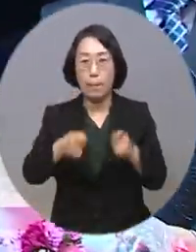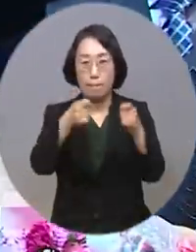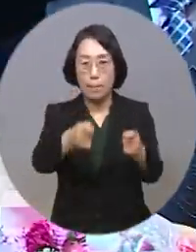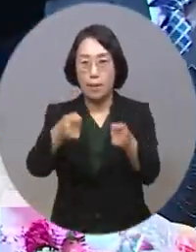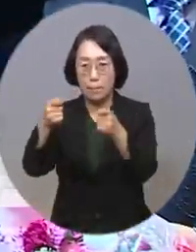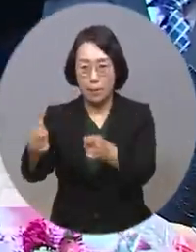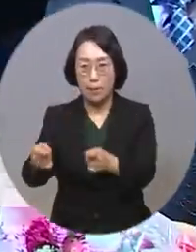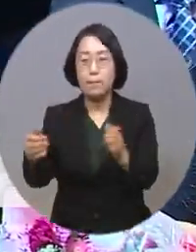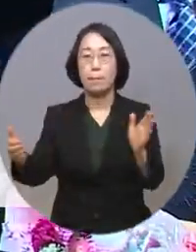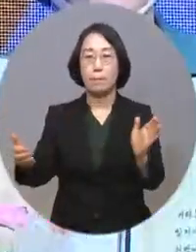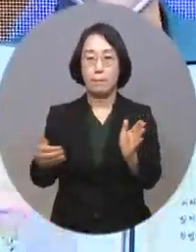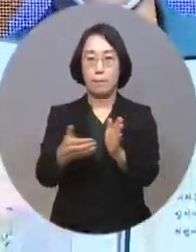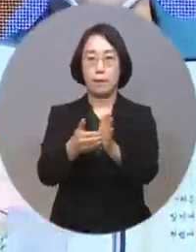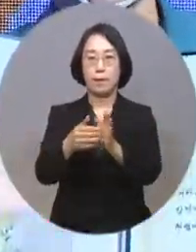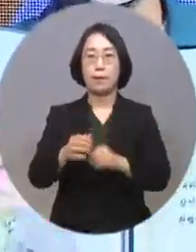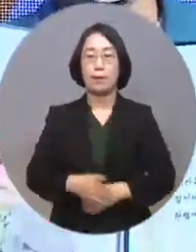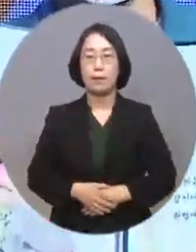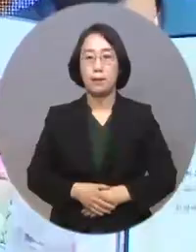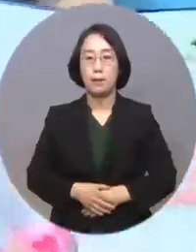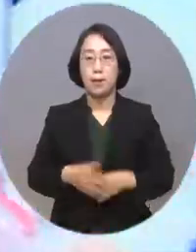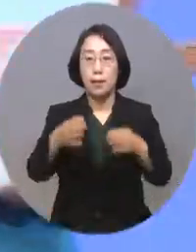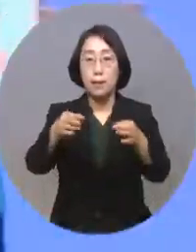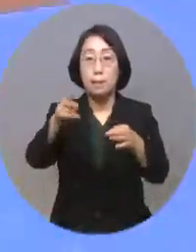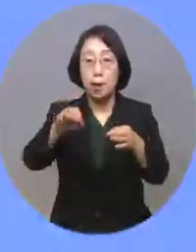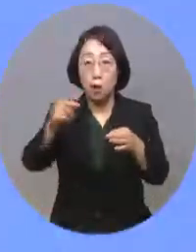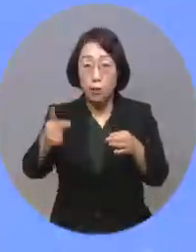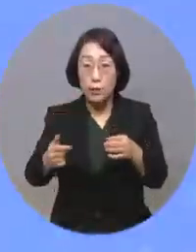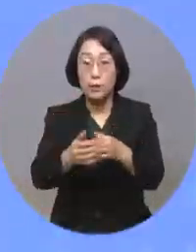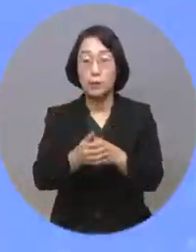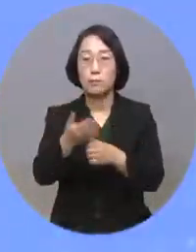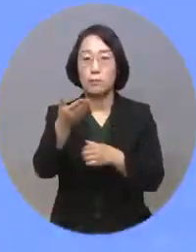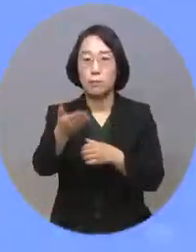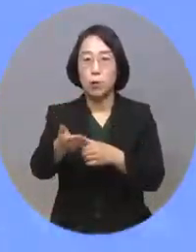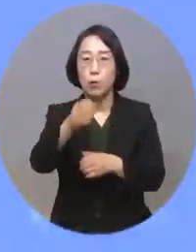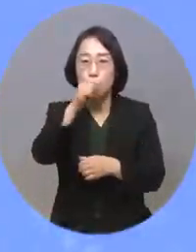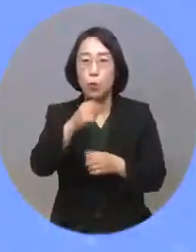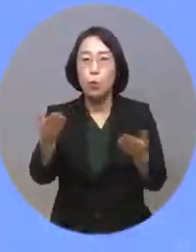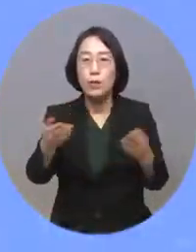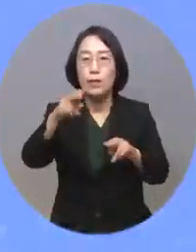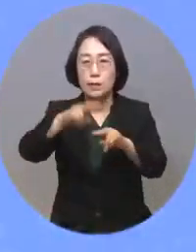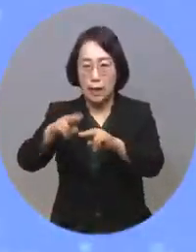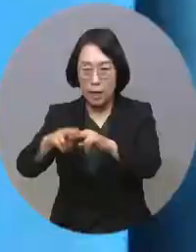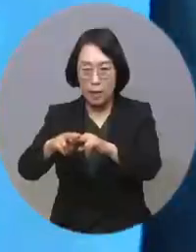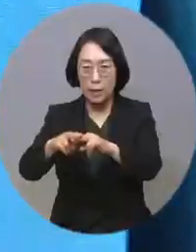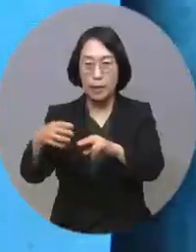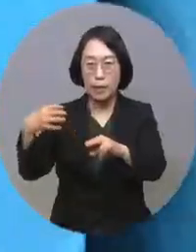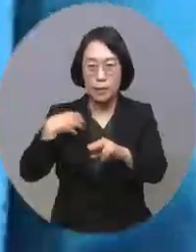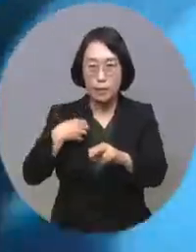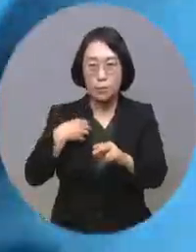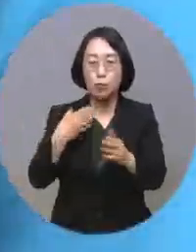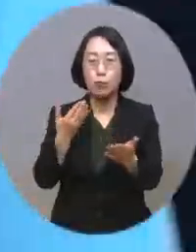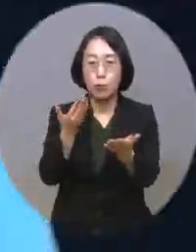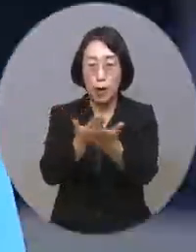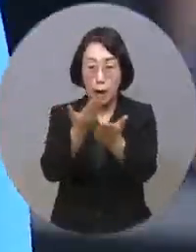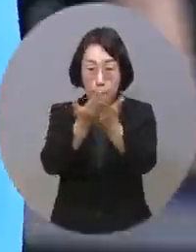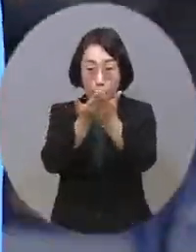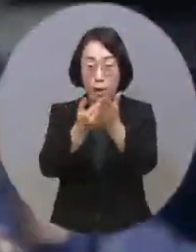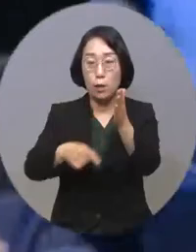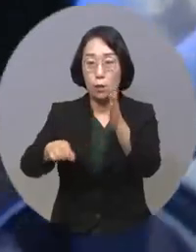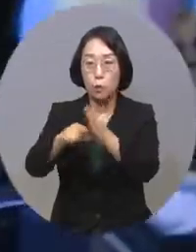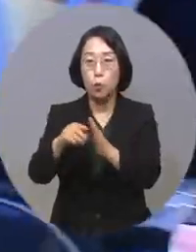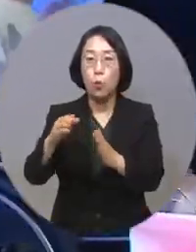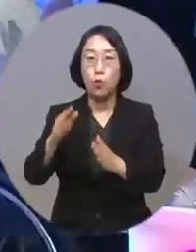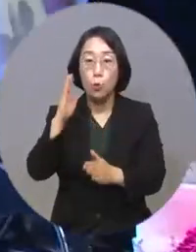영예를 안았습니다. 김영진 대표이사는 양질의 일자리를 제공하기 위한 직무개발, 이지연 파트장은